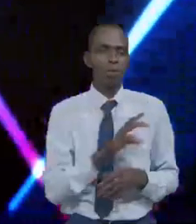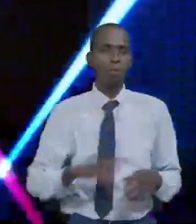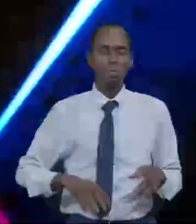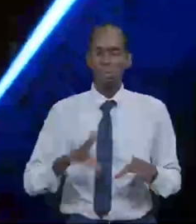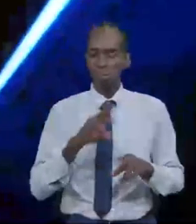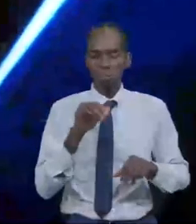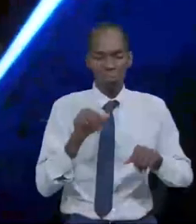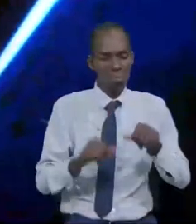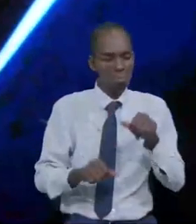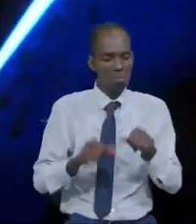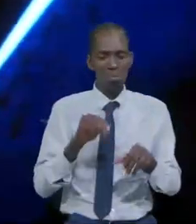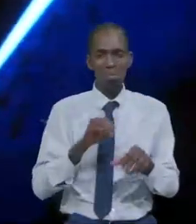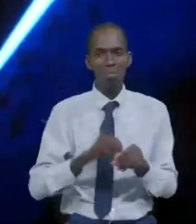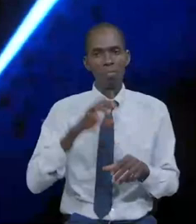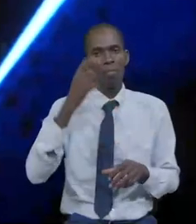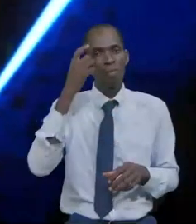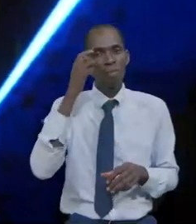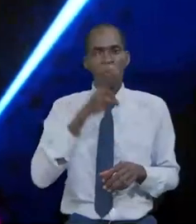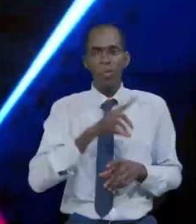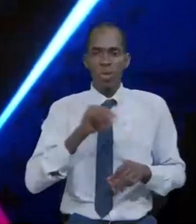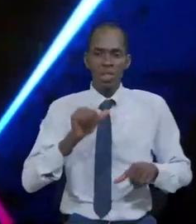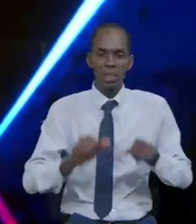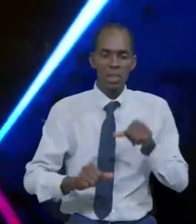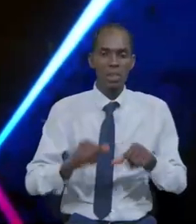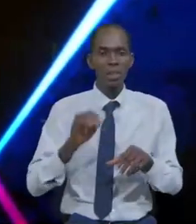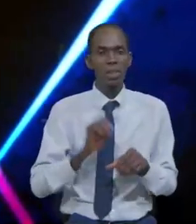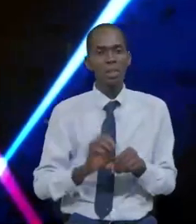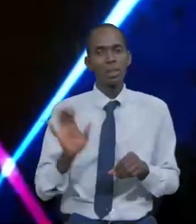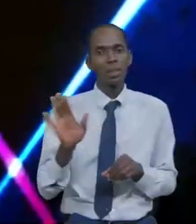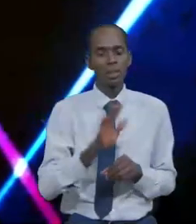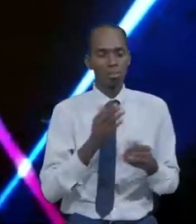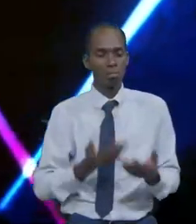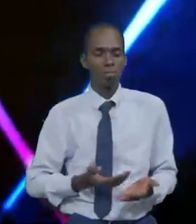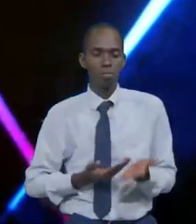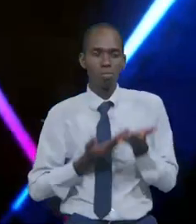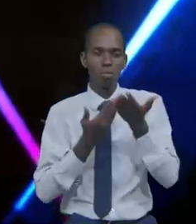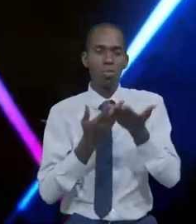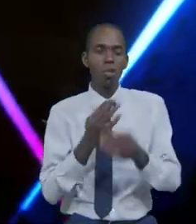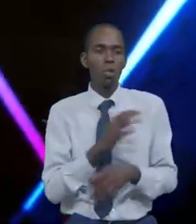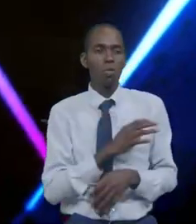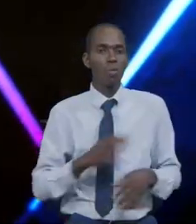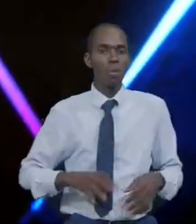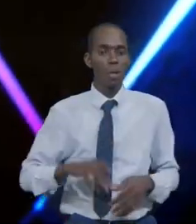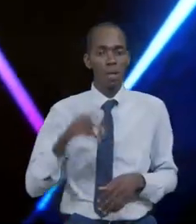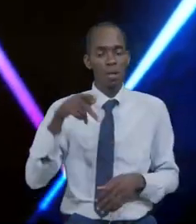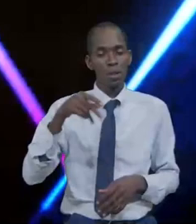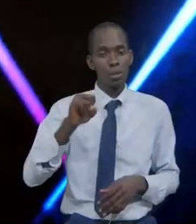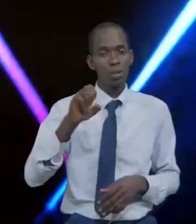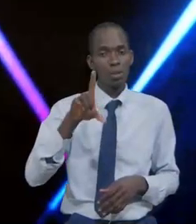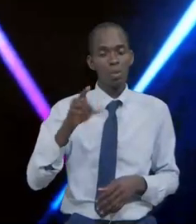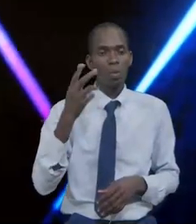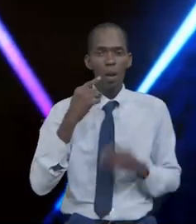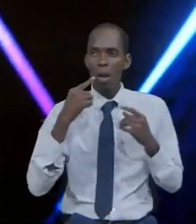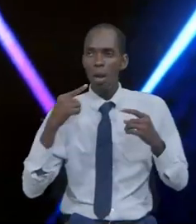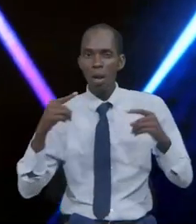Il n'y a pas d'ombre de doute dans son esprit, il n'y a pas d'ombre de doute dans sa présentation. Il leur disait que